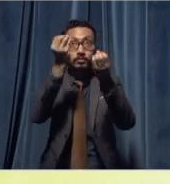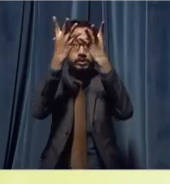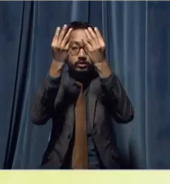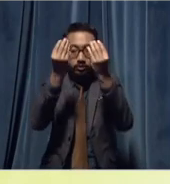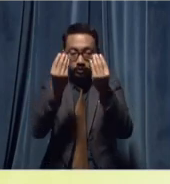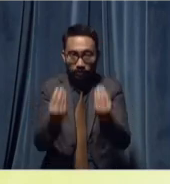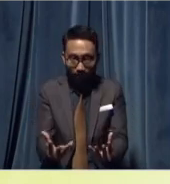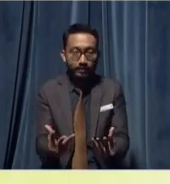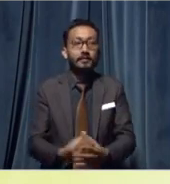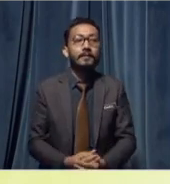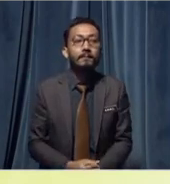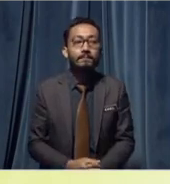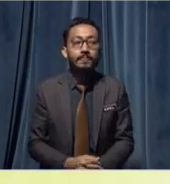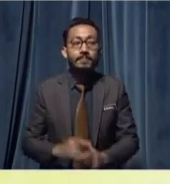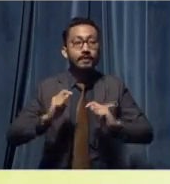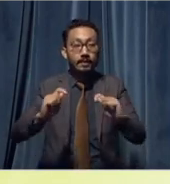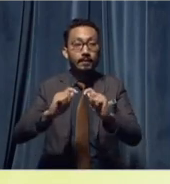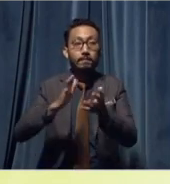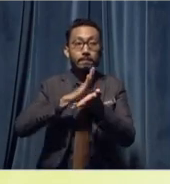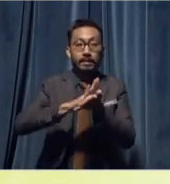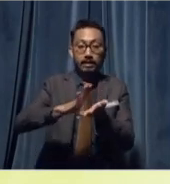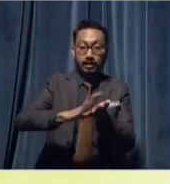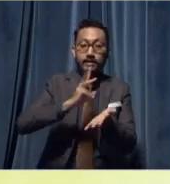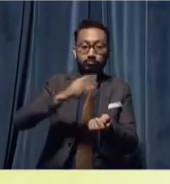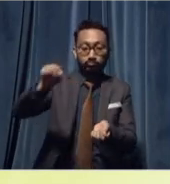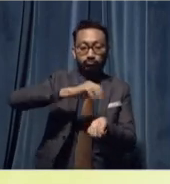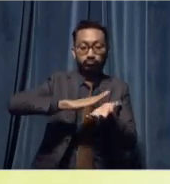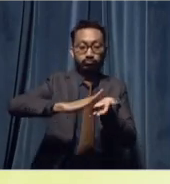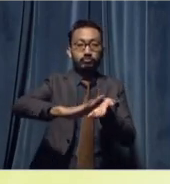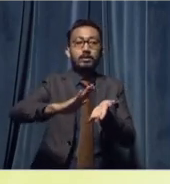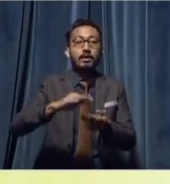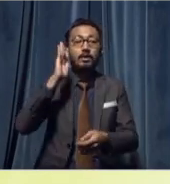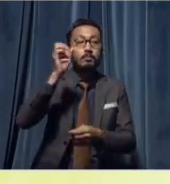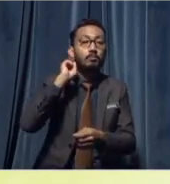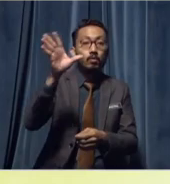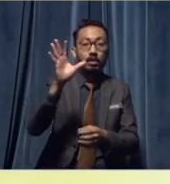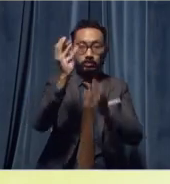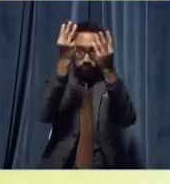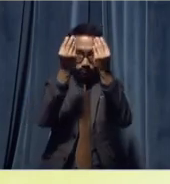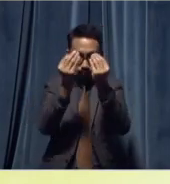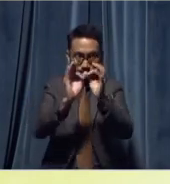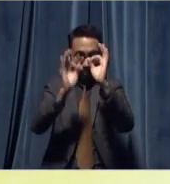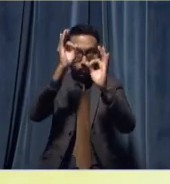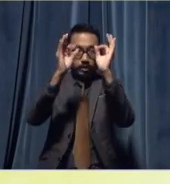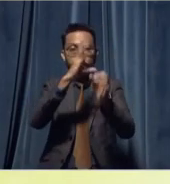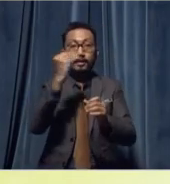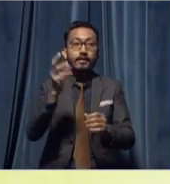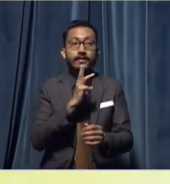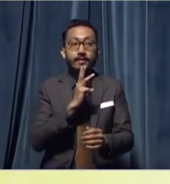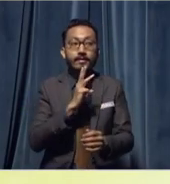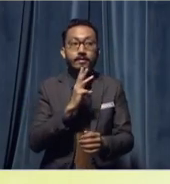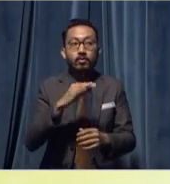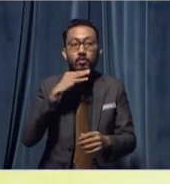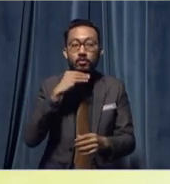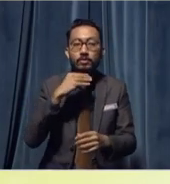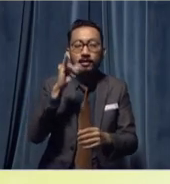buih dan air kotor yang mengandungi titisan gris. Dan tara,